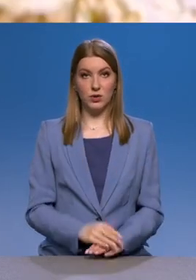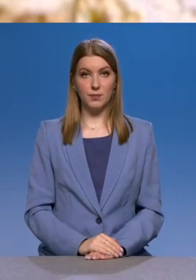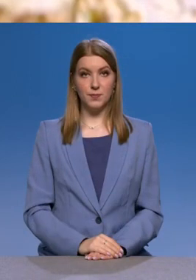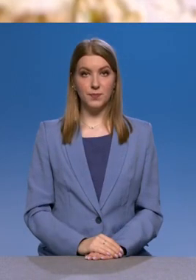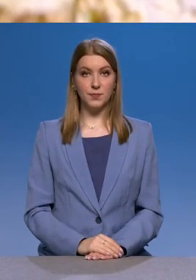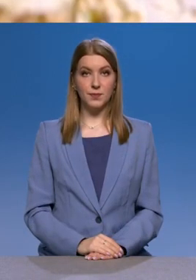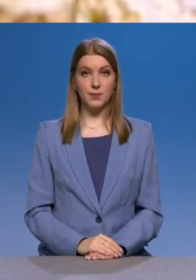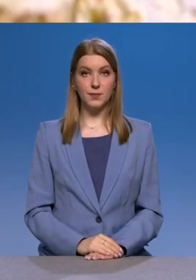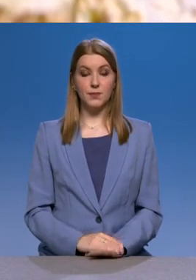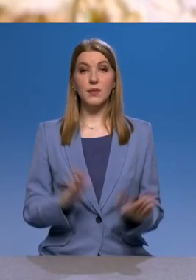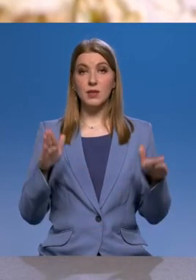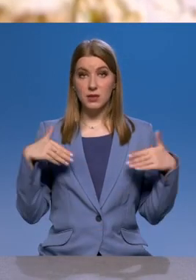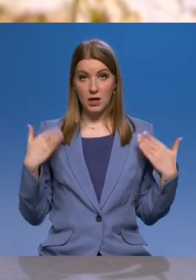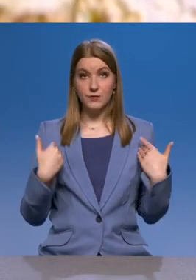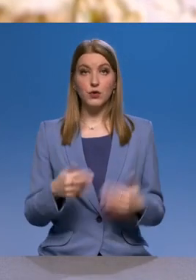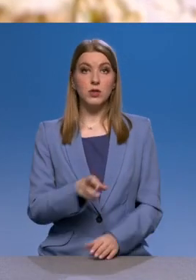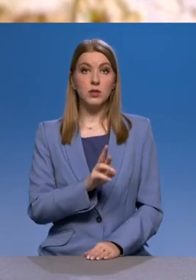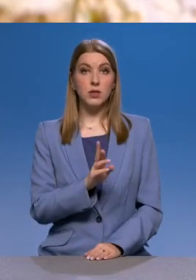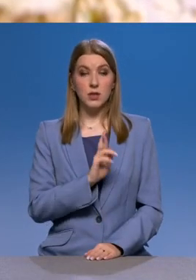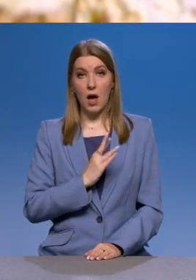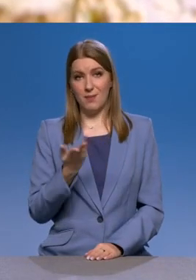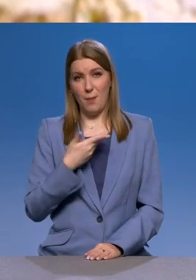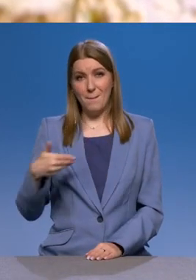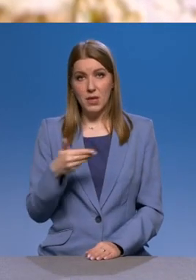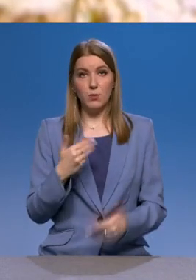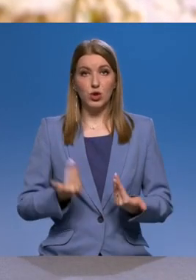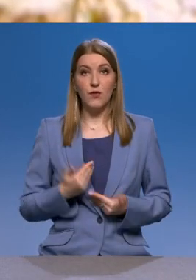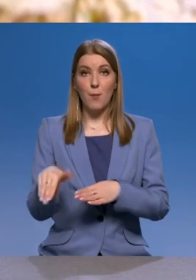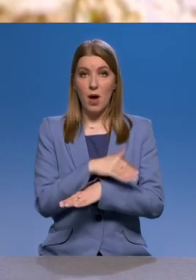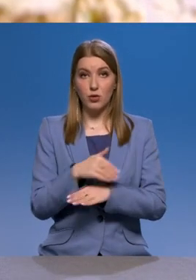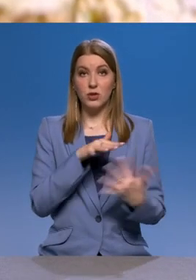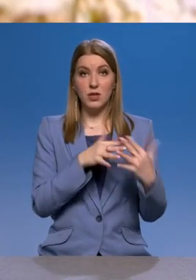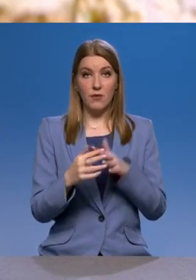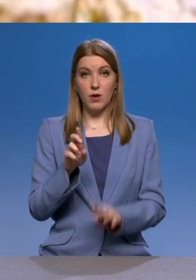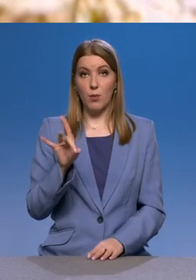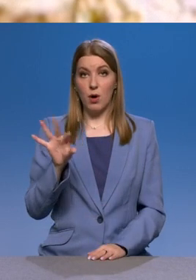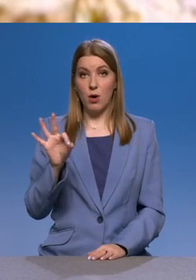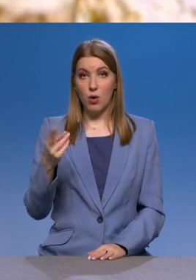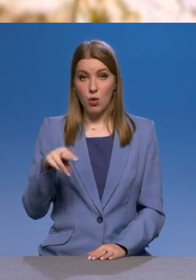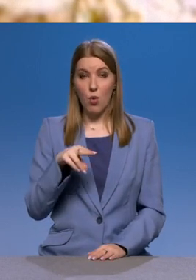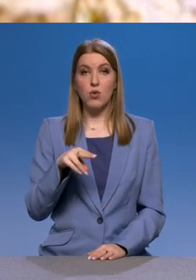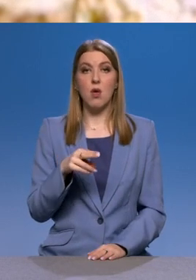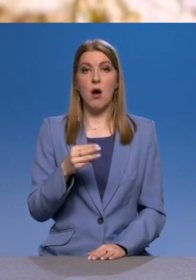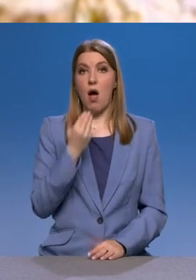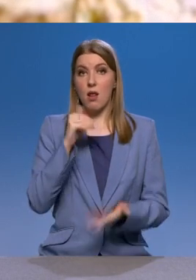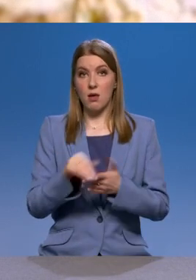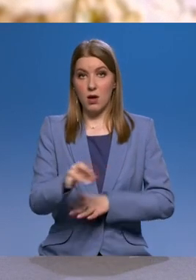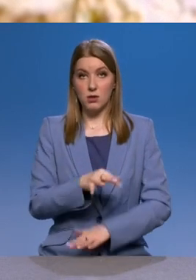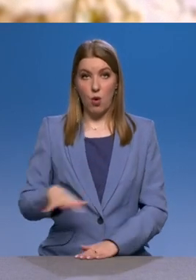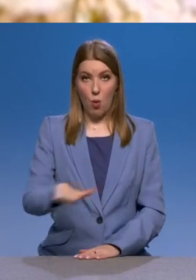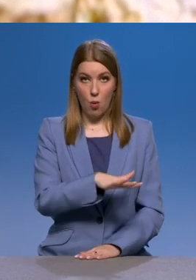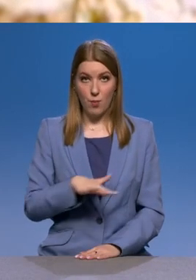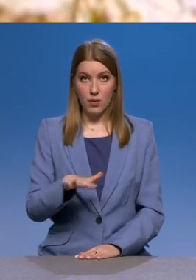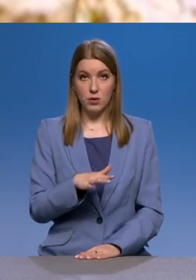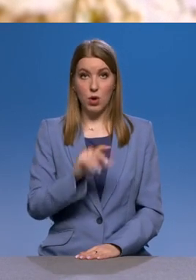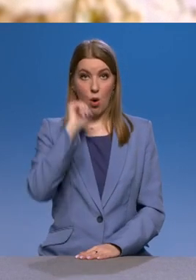Здравствуйте. Да, слушаю. Мы проживаем по адресу деревня Брод, Лужский район, Ленинградская область. Угу.